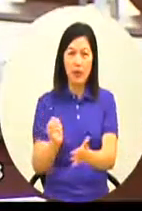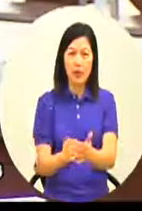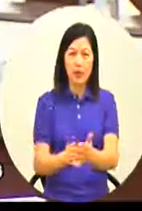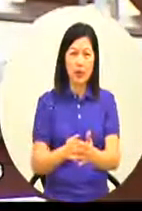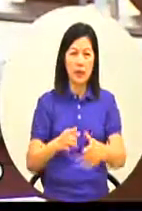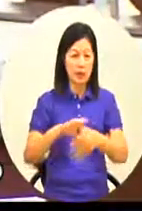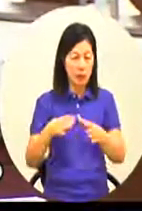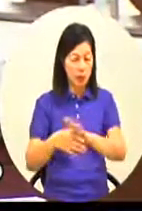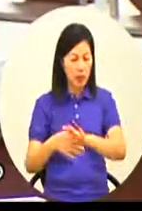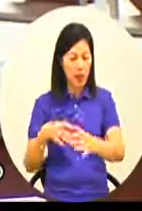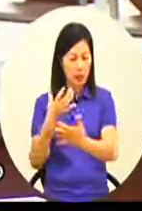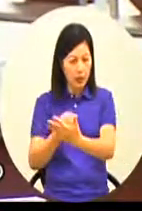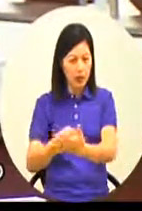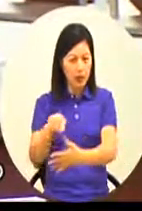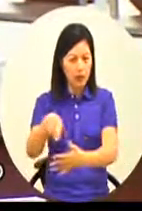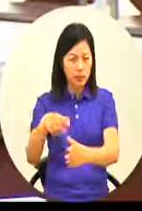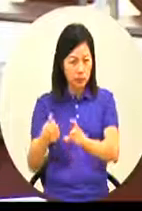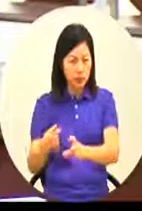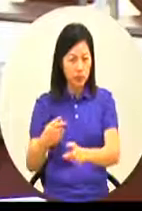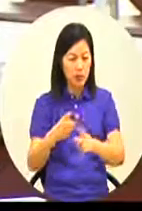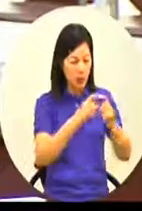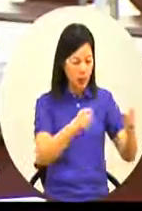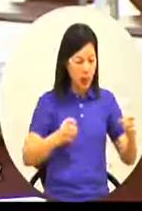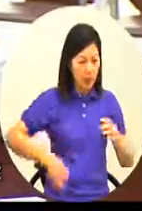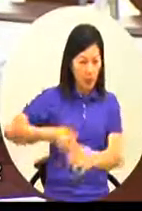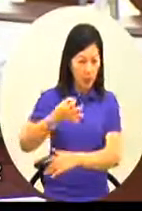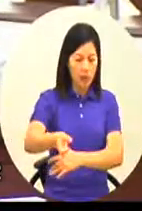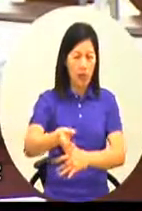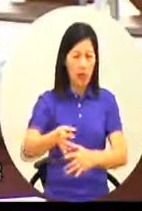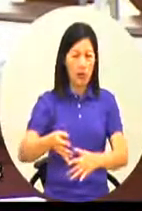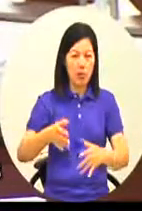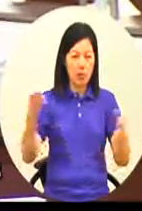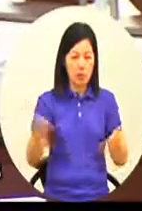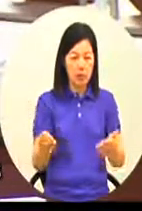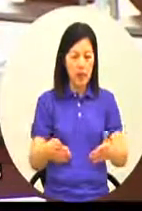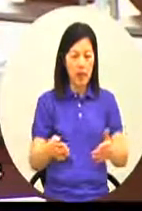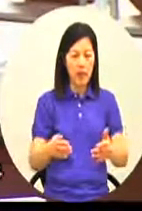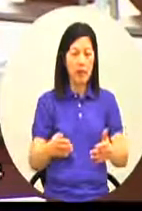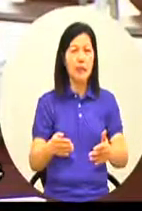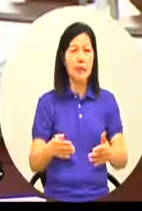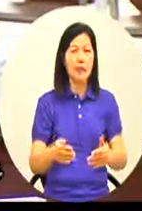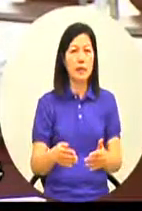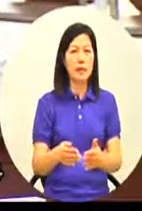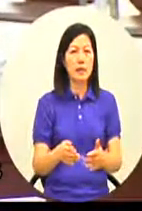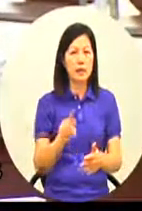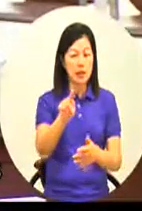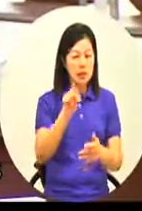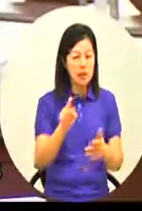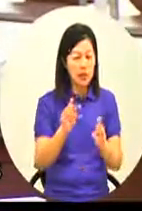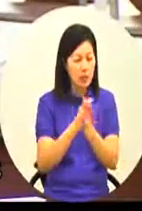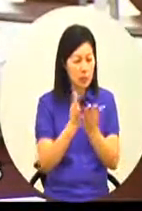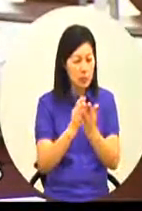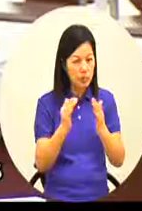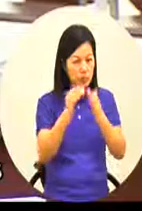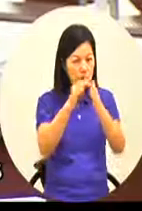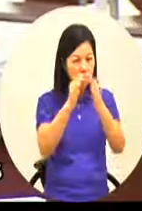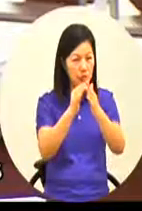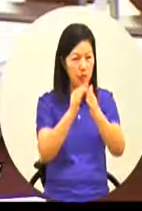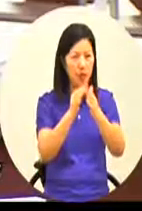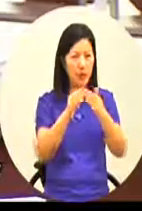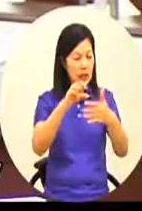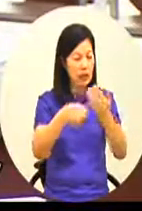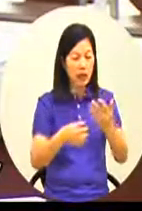土地买了，由庙出钱来去正式的图书馆。 无收费用、无条件争取啊，